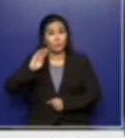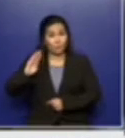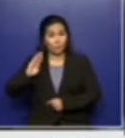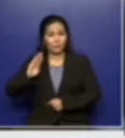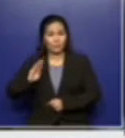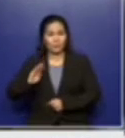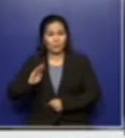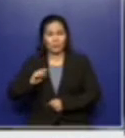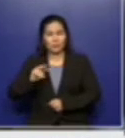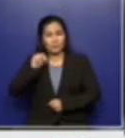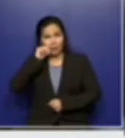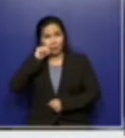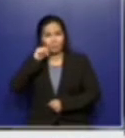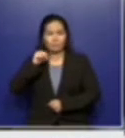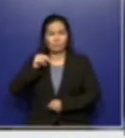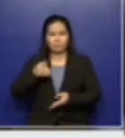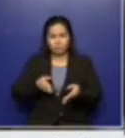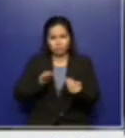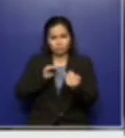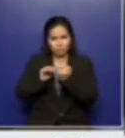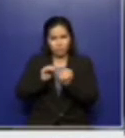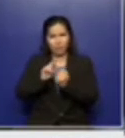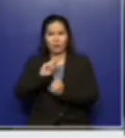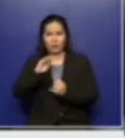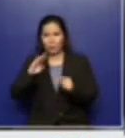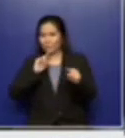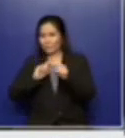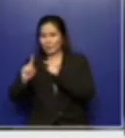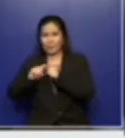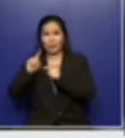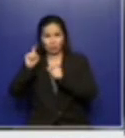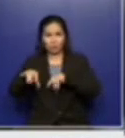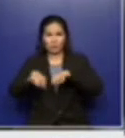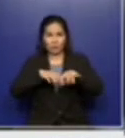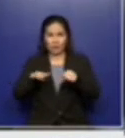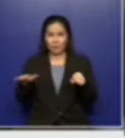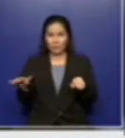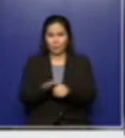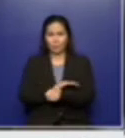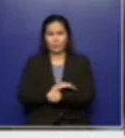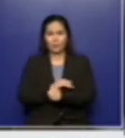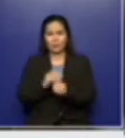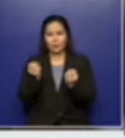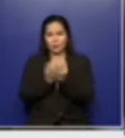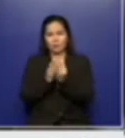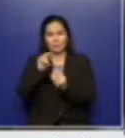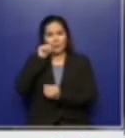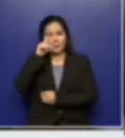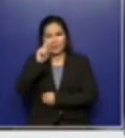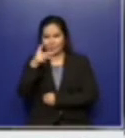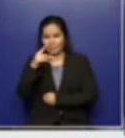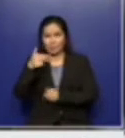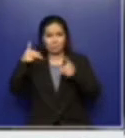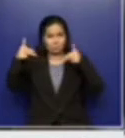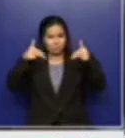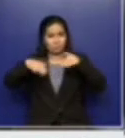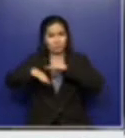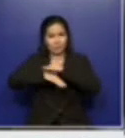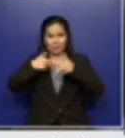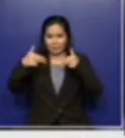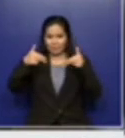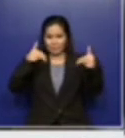โภคต้องพร้อมน้ำต้องพร้อมระบบน้ำเสียต้องเพียงพอจะได้ไม่ทำลายมลภาวะติดกล้องวงจรปิดนะครับให้เ